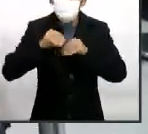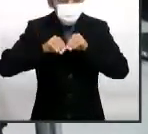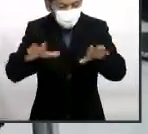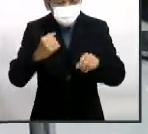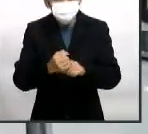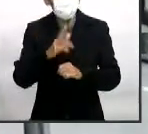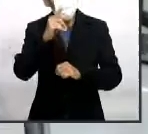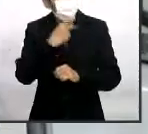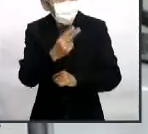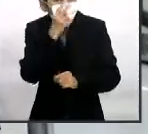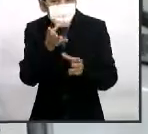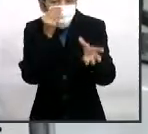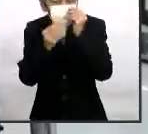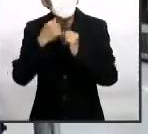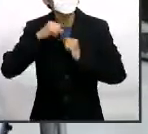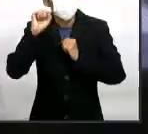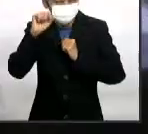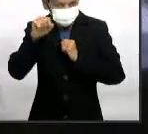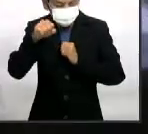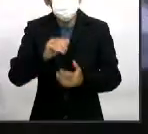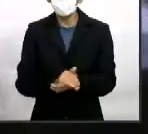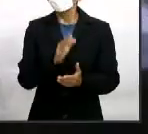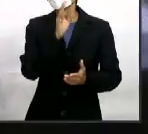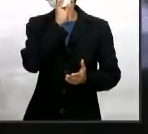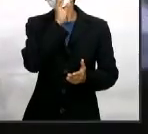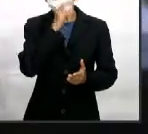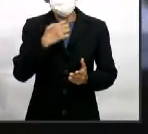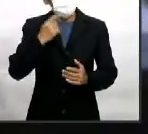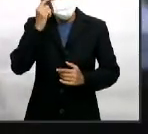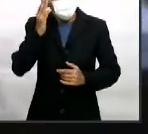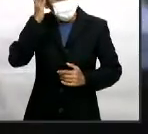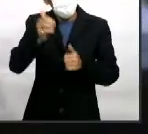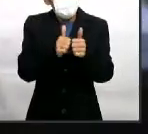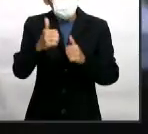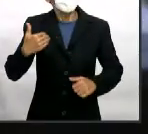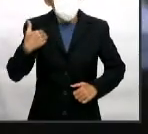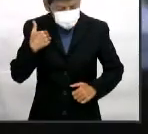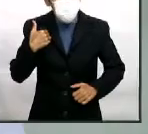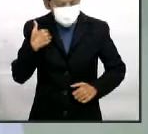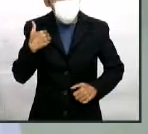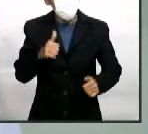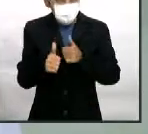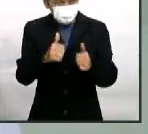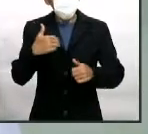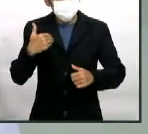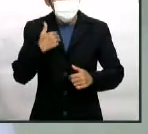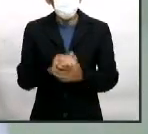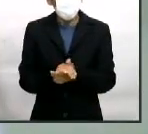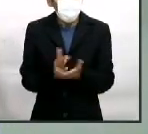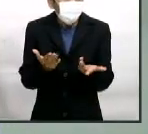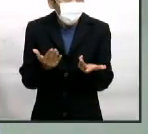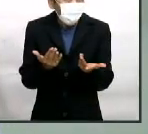เผื่อมีข่าวสารอะไรก็อัปเดตทางนั้น ใช่ครับ แล้วก็ถ้าจะอนาคตจะมีจัดแข่งแน่นอน มีครับมีแน่นอน นานแ